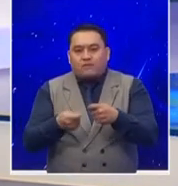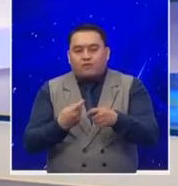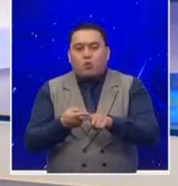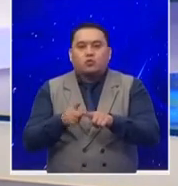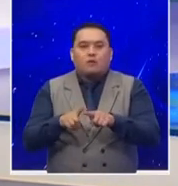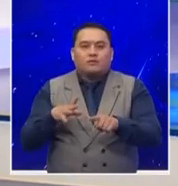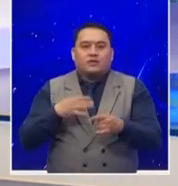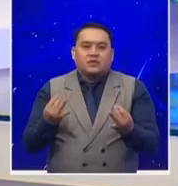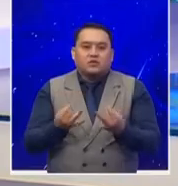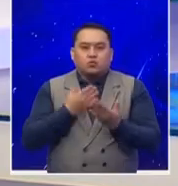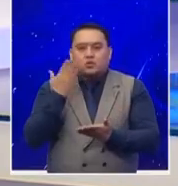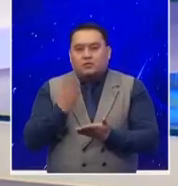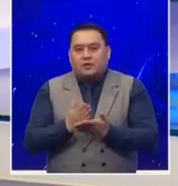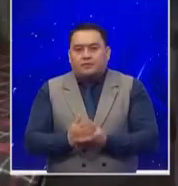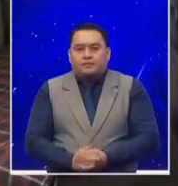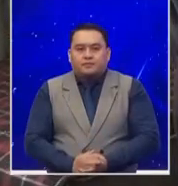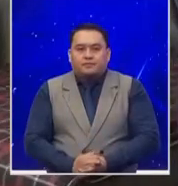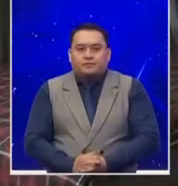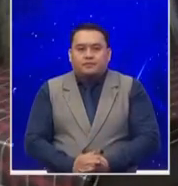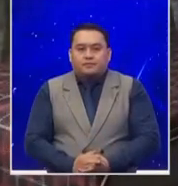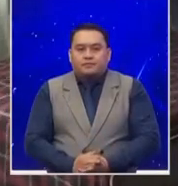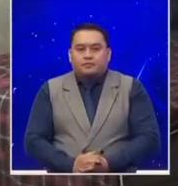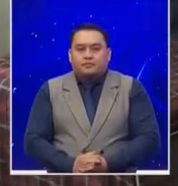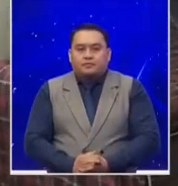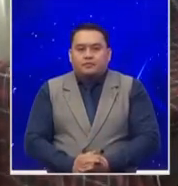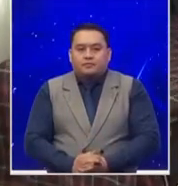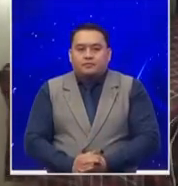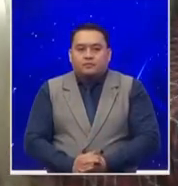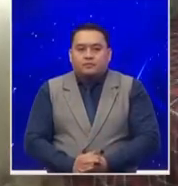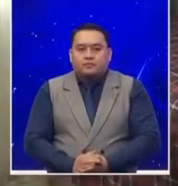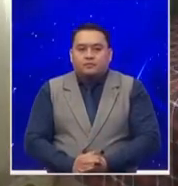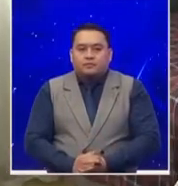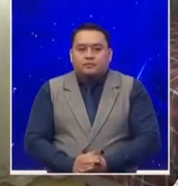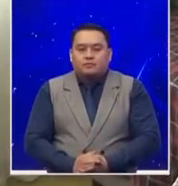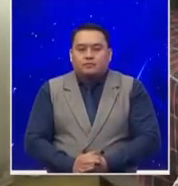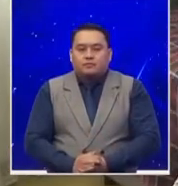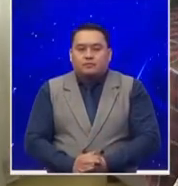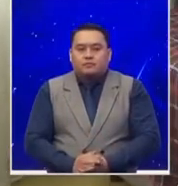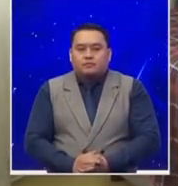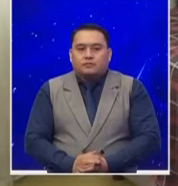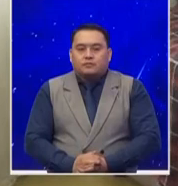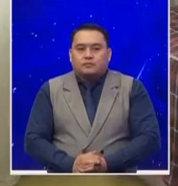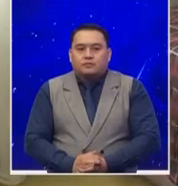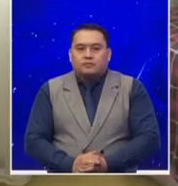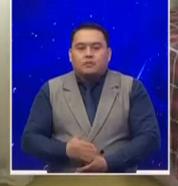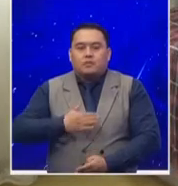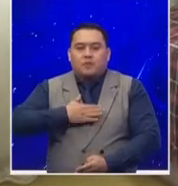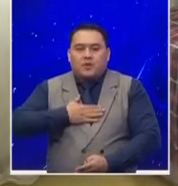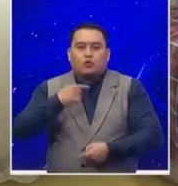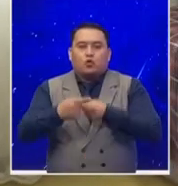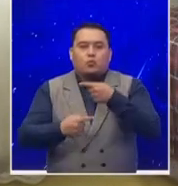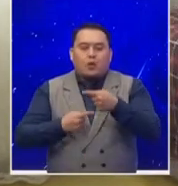қазір қызығушылар көп. Остан өз білгенімді қалдырайын. Ертең ұрпақ не үйренеді, не көреді